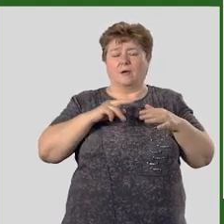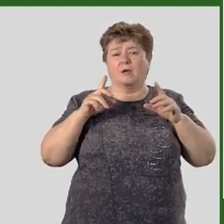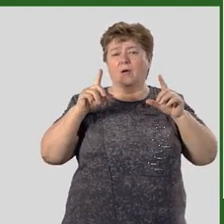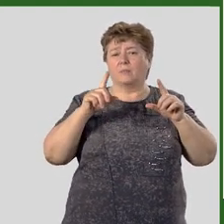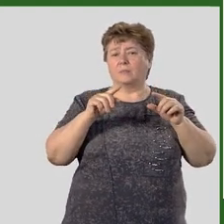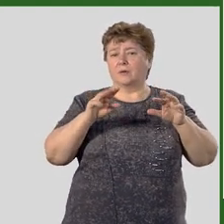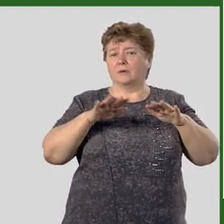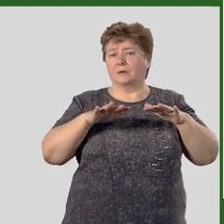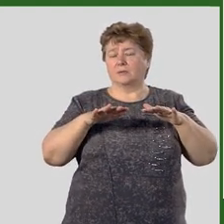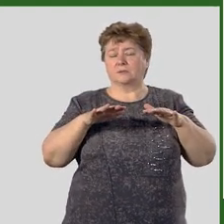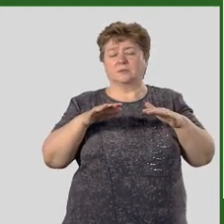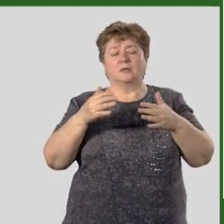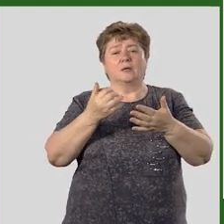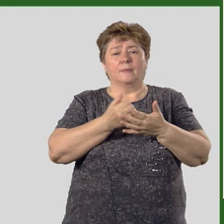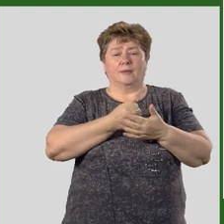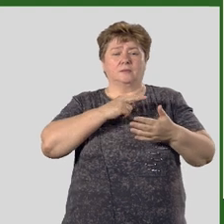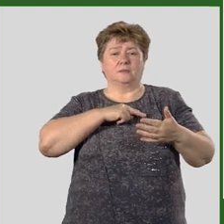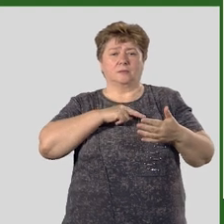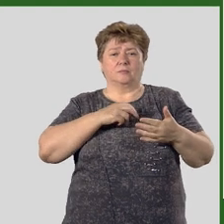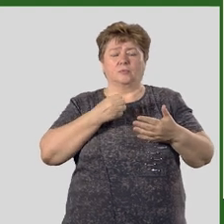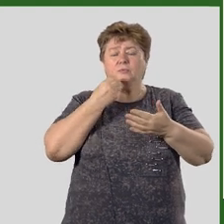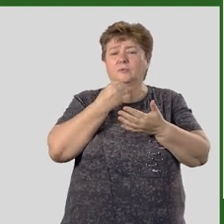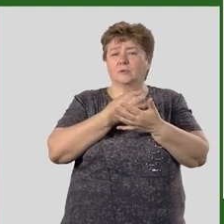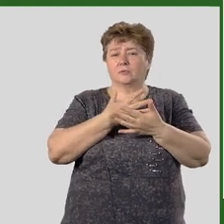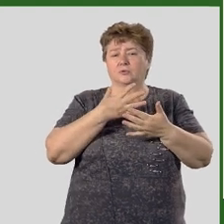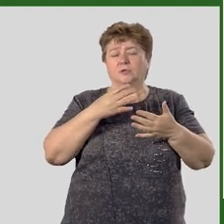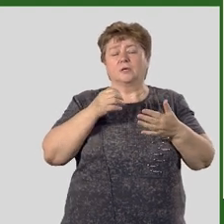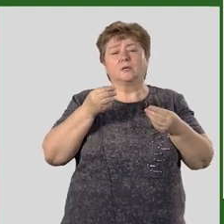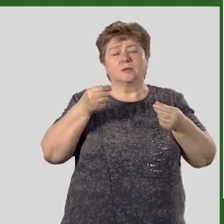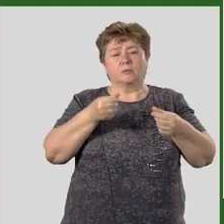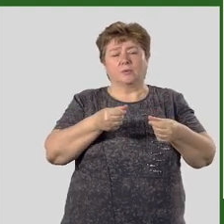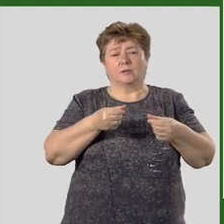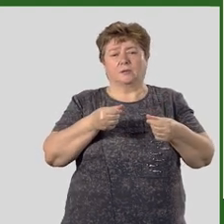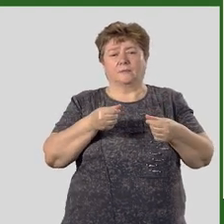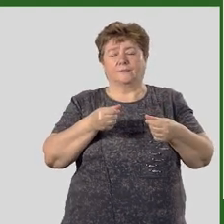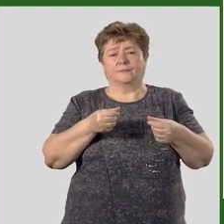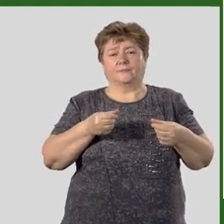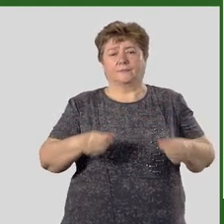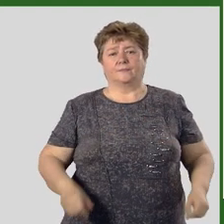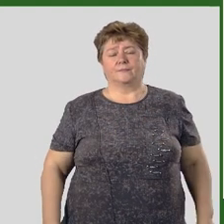миграция вызвана желанием найти работу с достойной заработной платой.